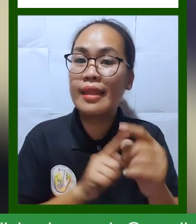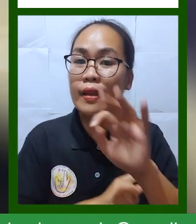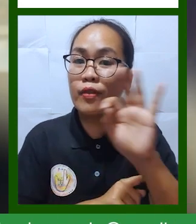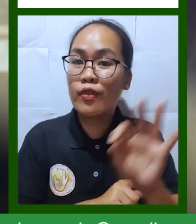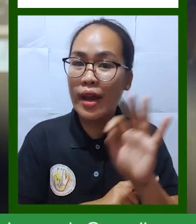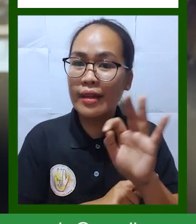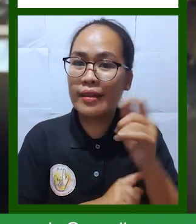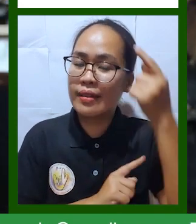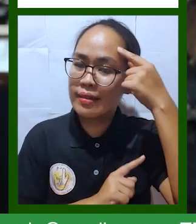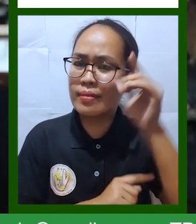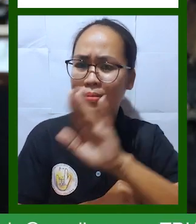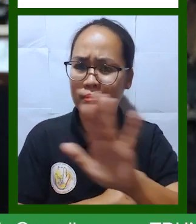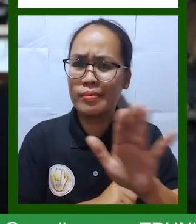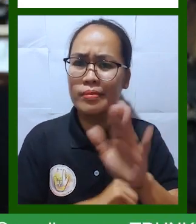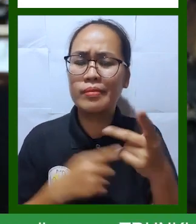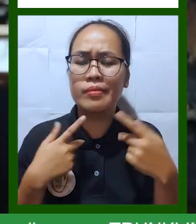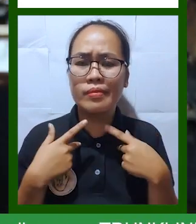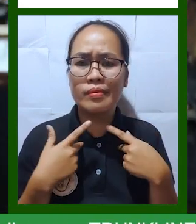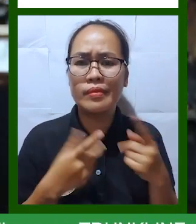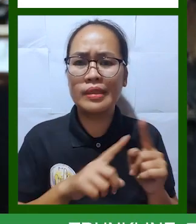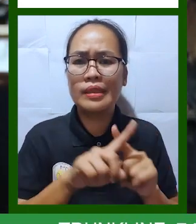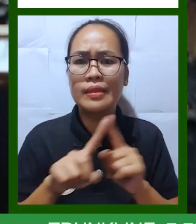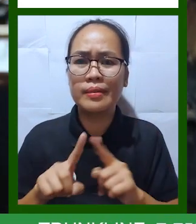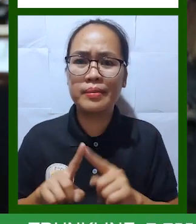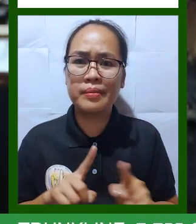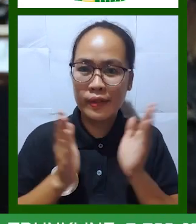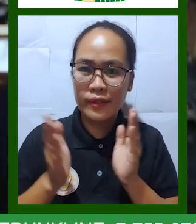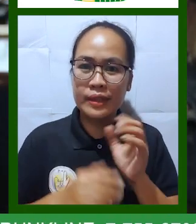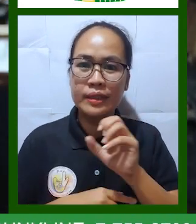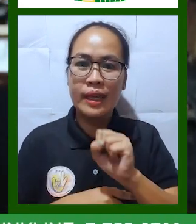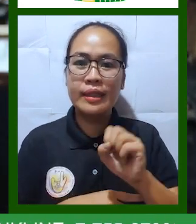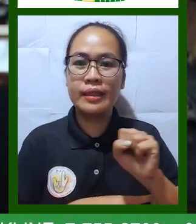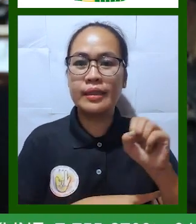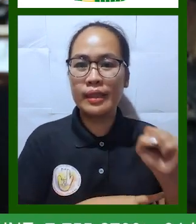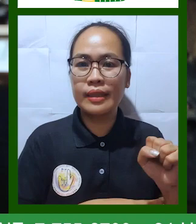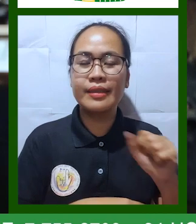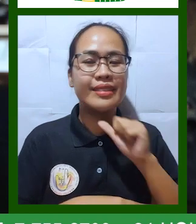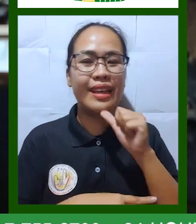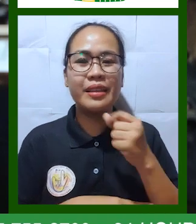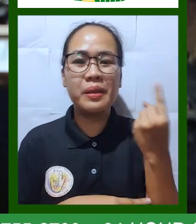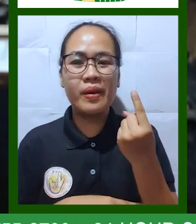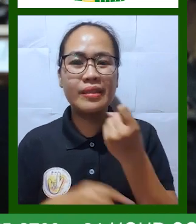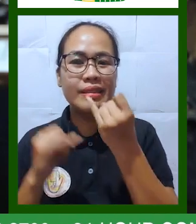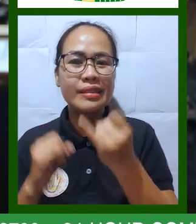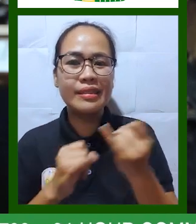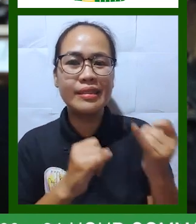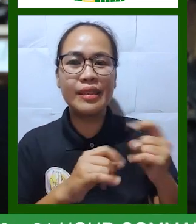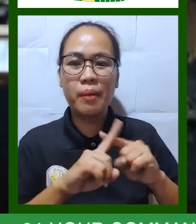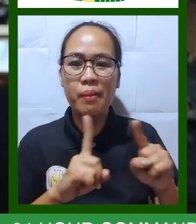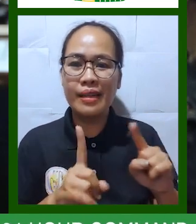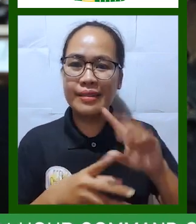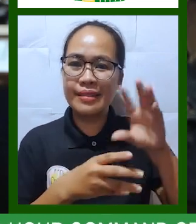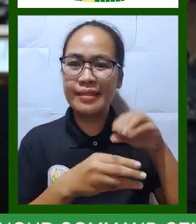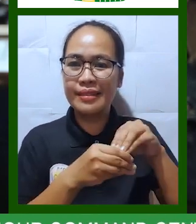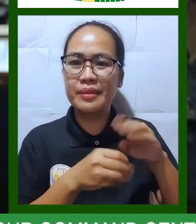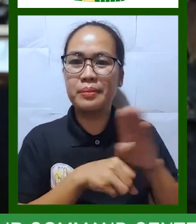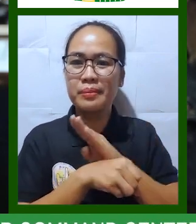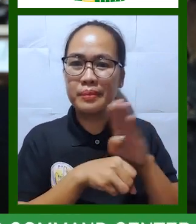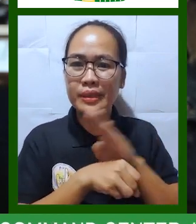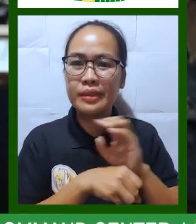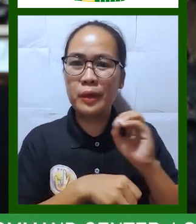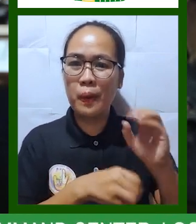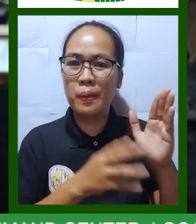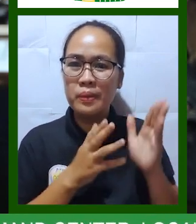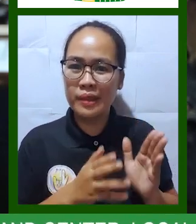no? Para mas lalo pa nilang mailapit ang iba't ibang mga serbisyo ng SSS, hindi lamang sa mga individuals, pati sa mga business